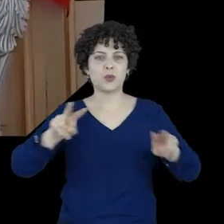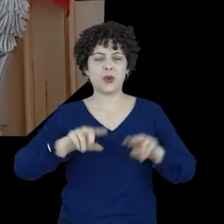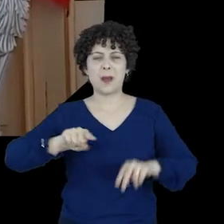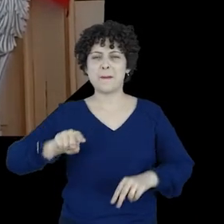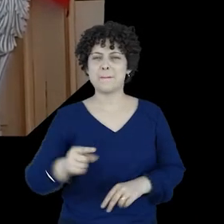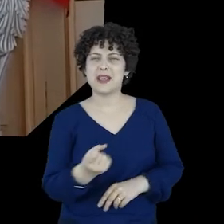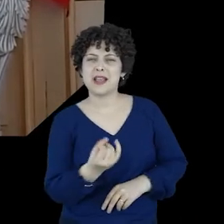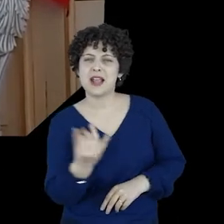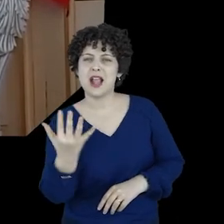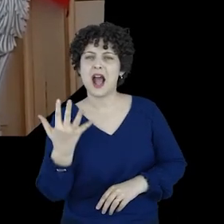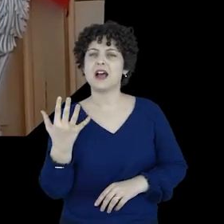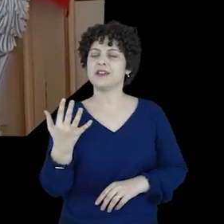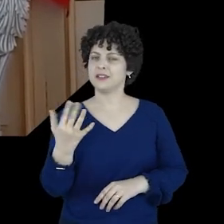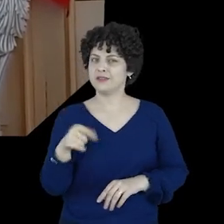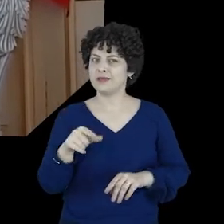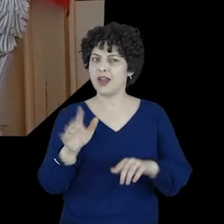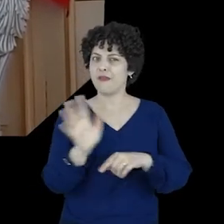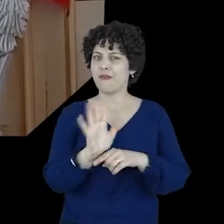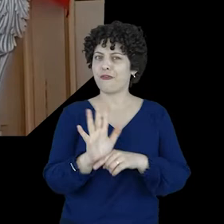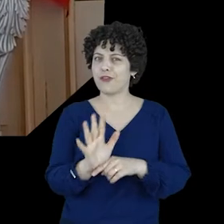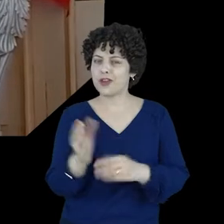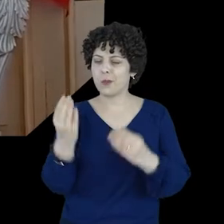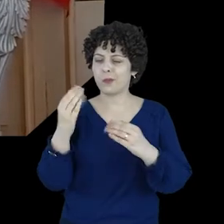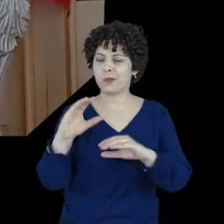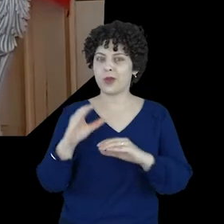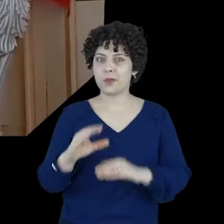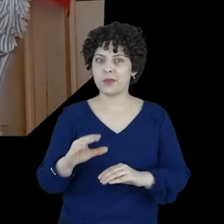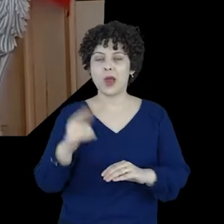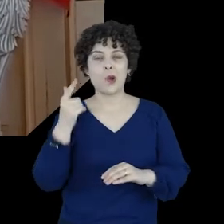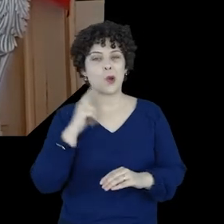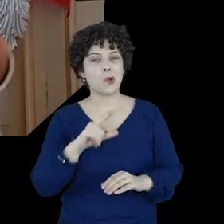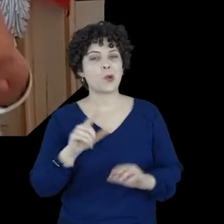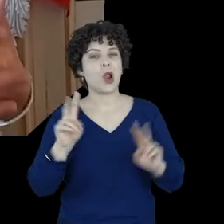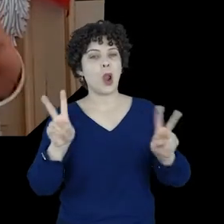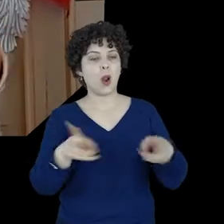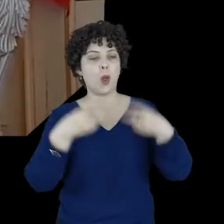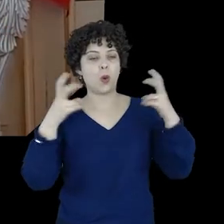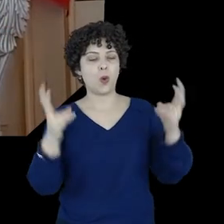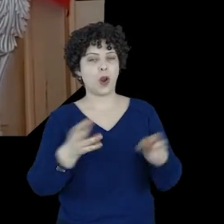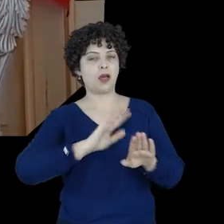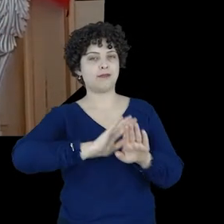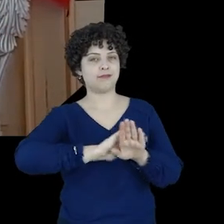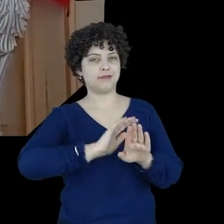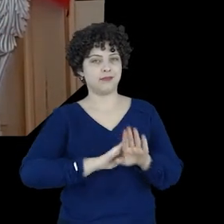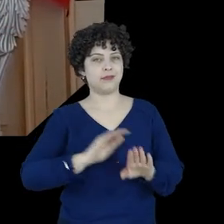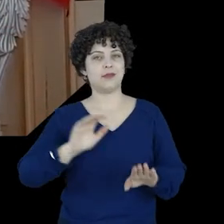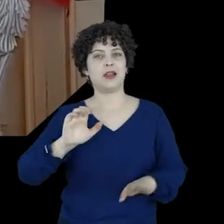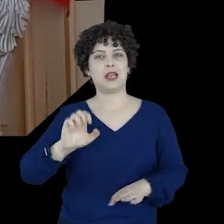dizaines de millions de fois, générant sans aucun doute des dizaines de milliers